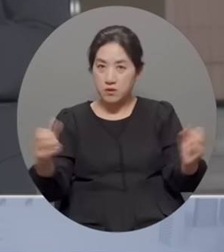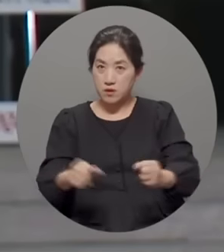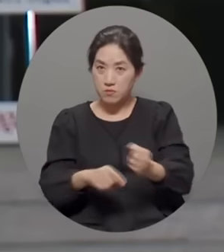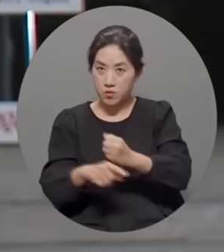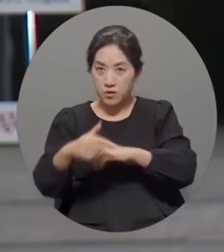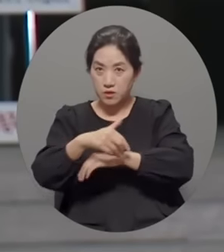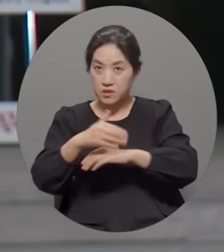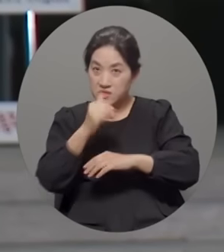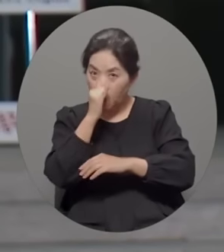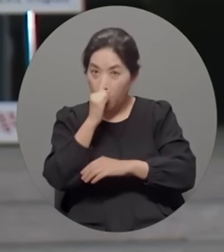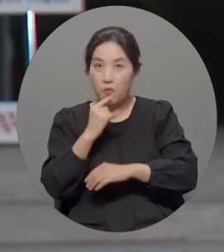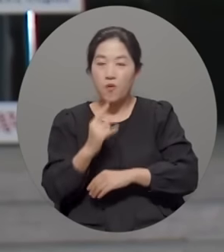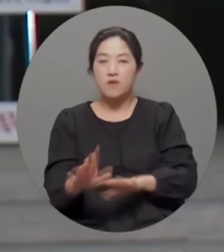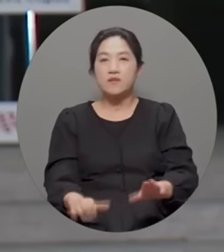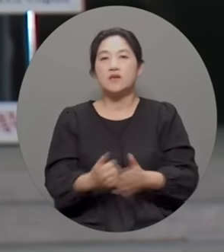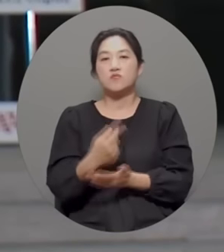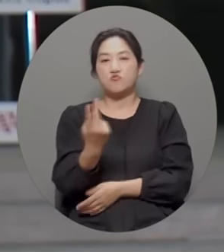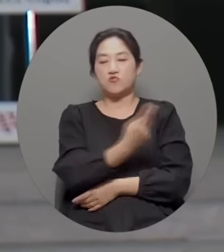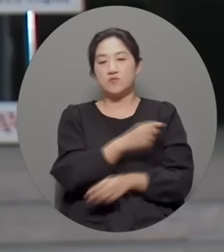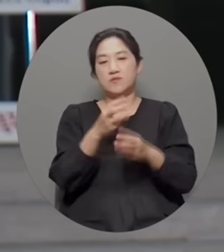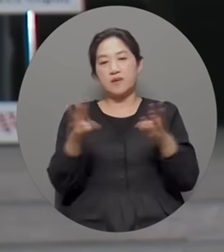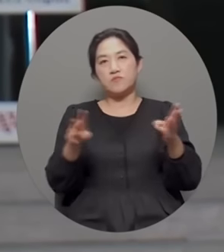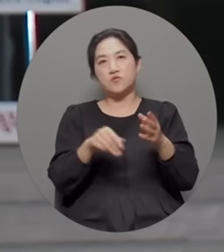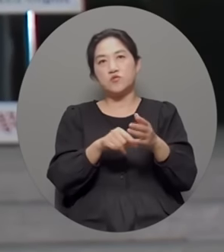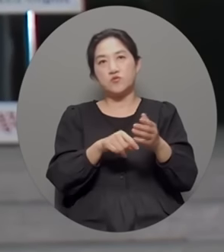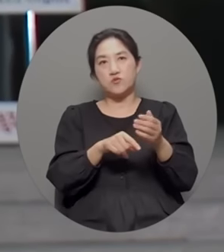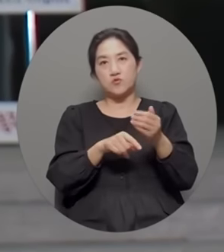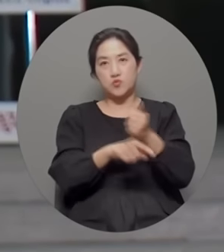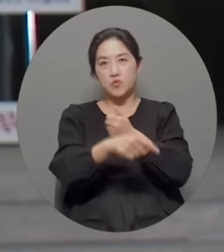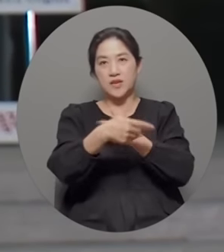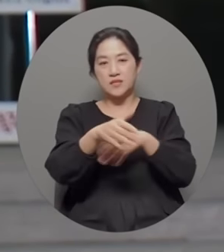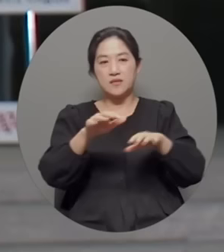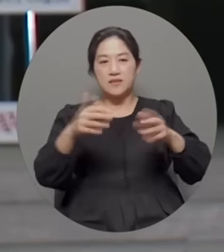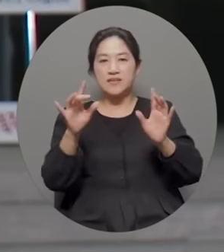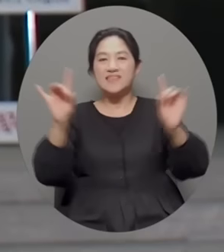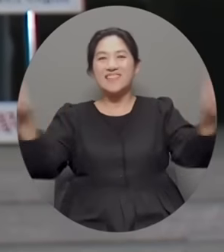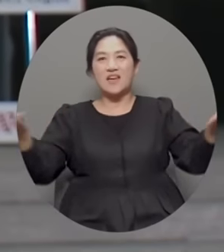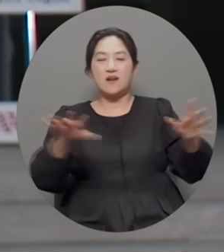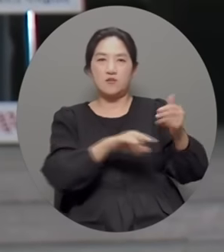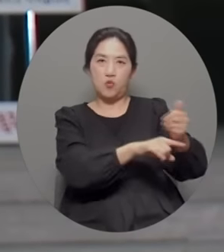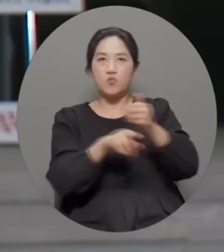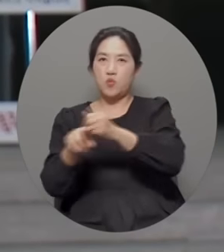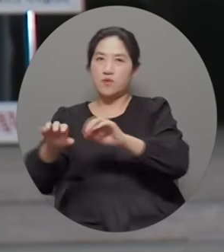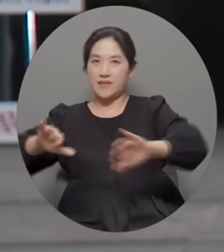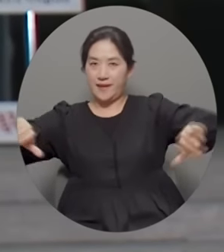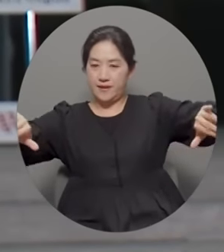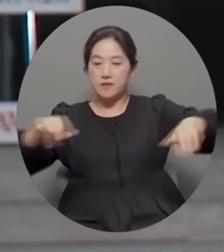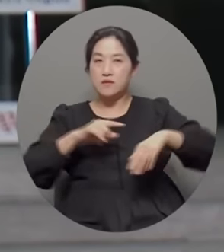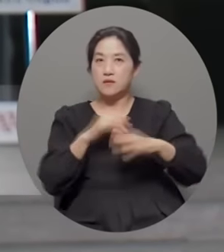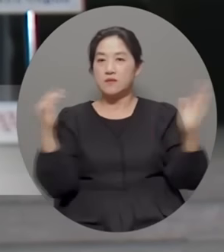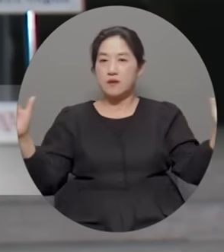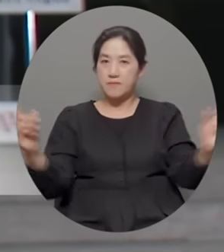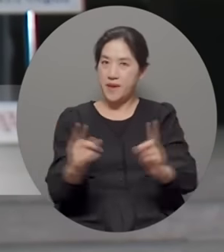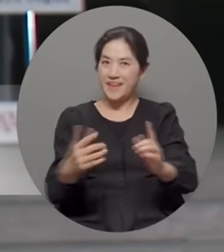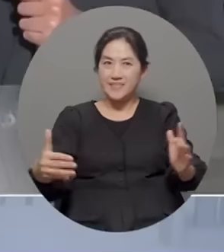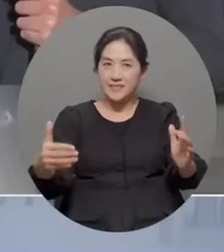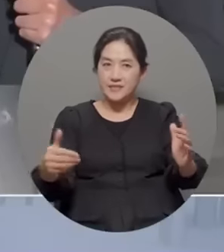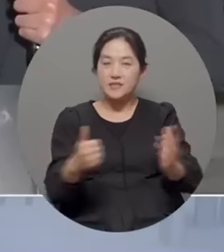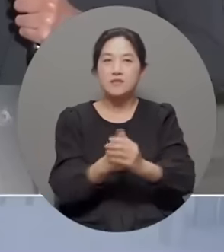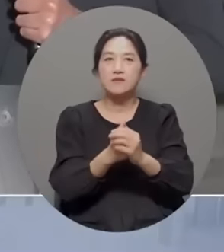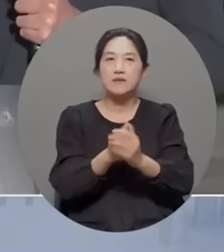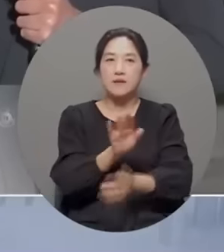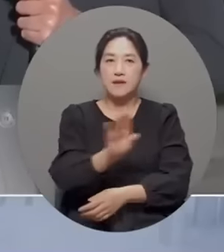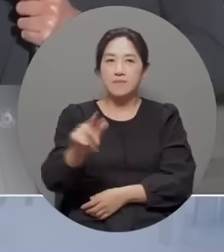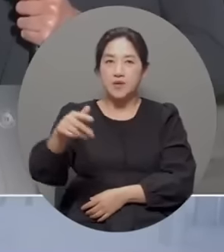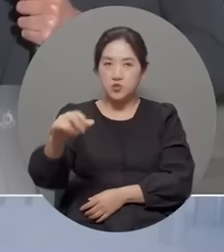네, 두 사람은 현재 3층 조사실에서 따로따로 조사받고 있습니다. 아직까지 대질 조사는 없습니다. 박정훈